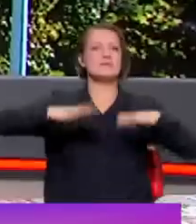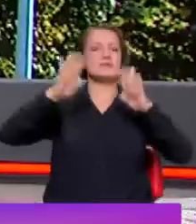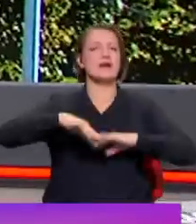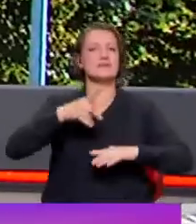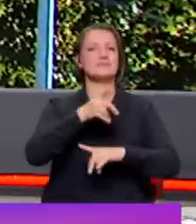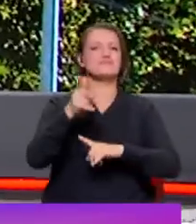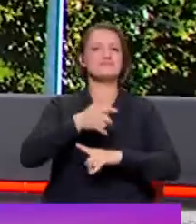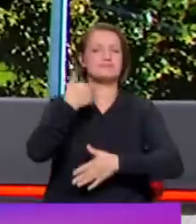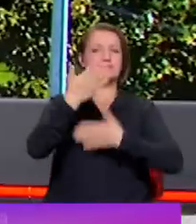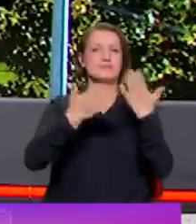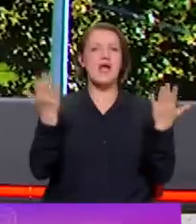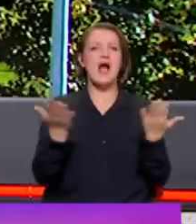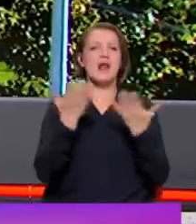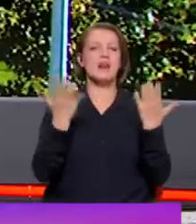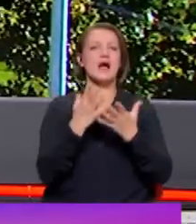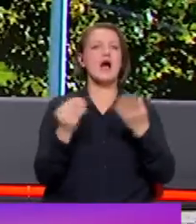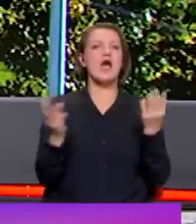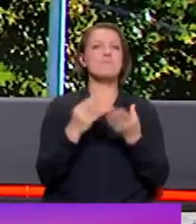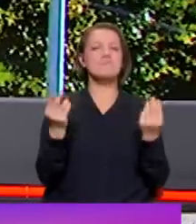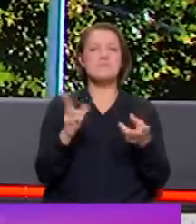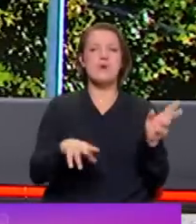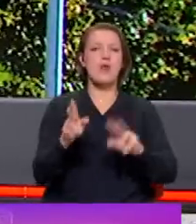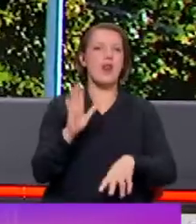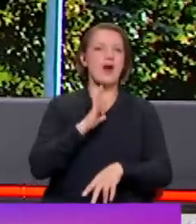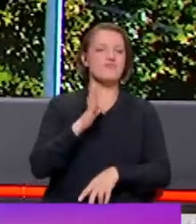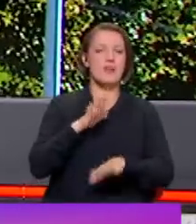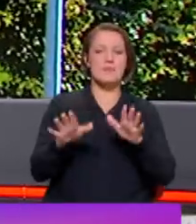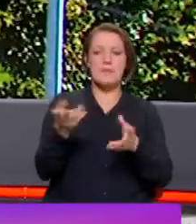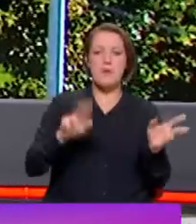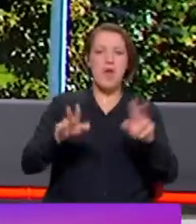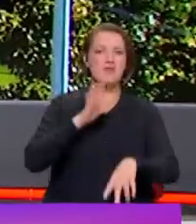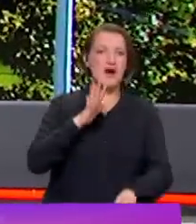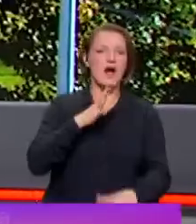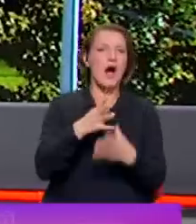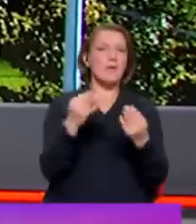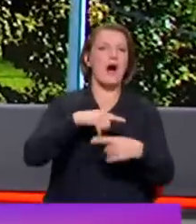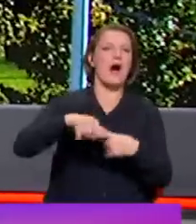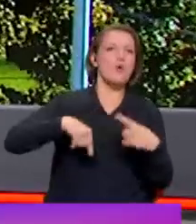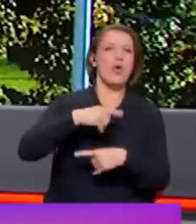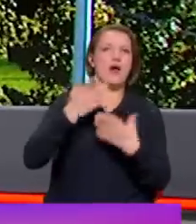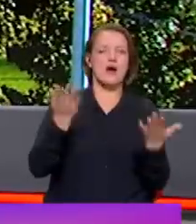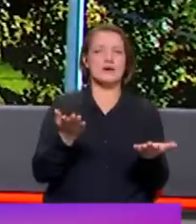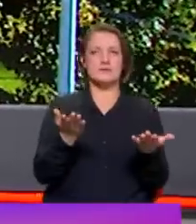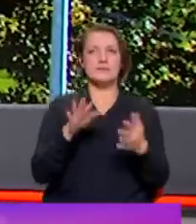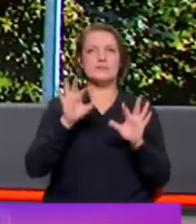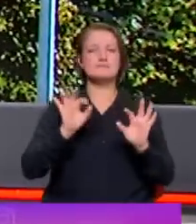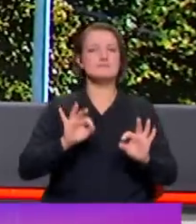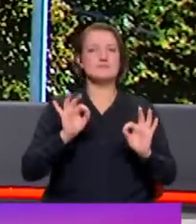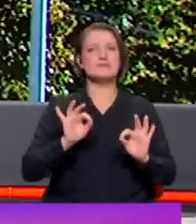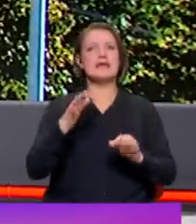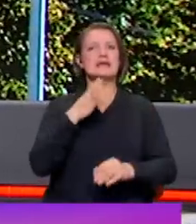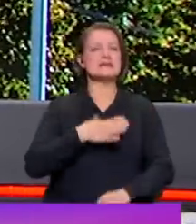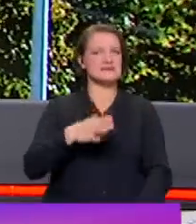aktaracağız hala Kayıp olan depremzedelerden de bahsedeceğiz sevgili izleyenler pek çok yaşama dokunan haber ekrana gelecek